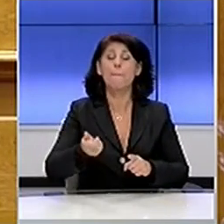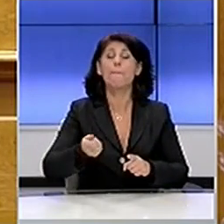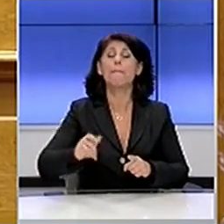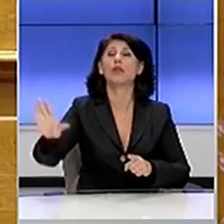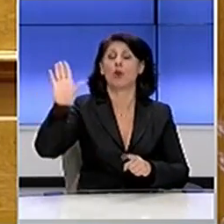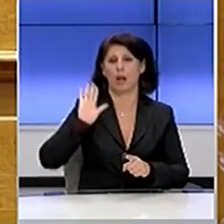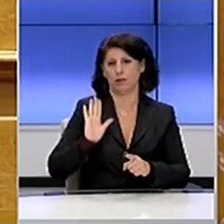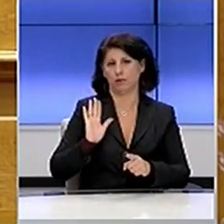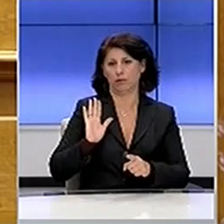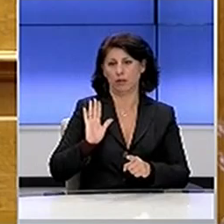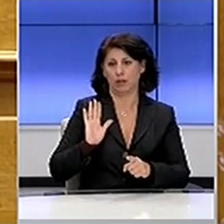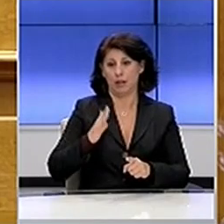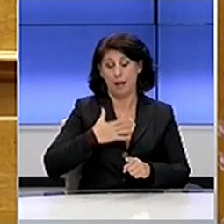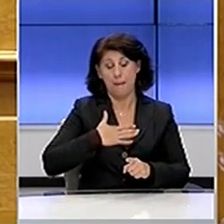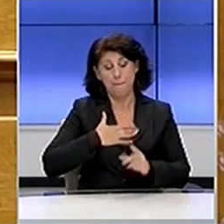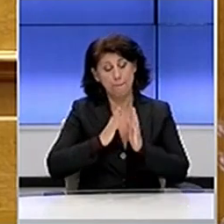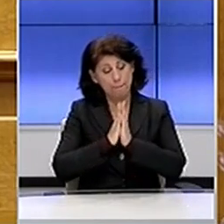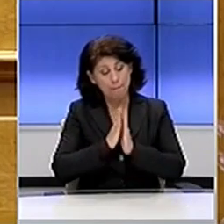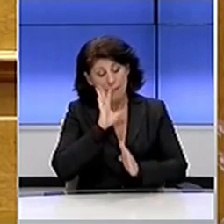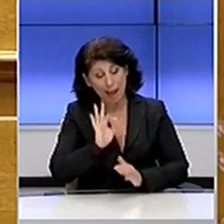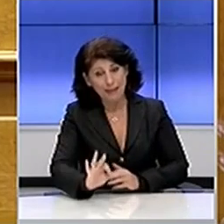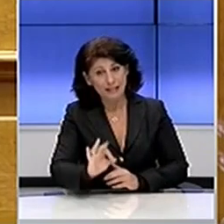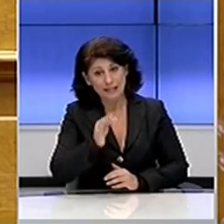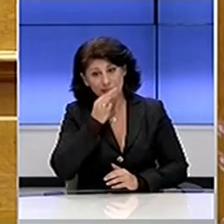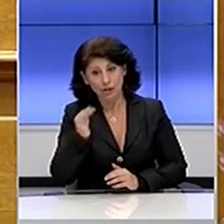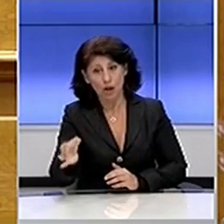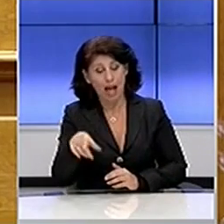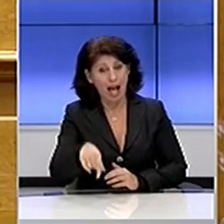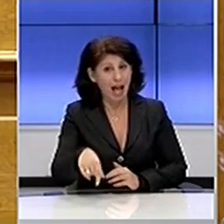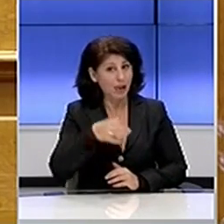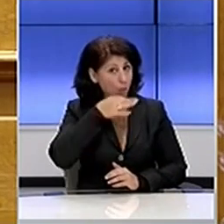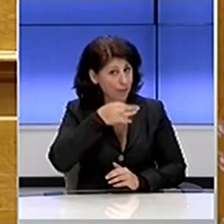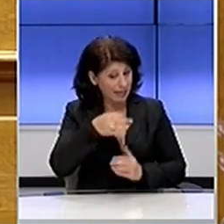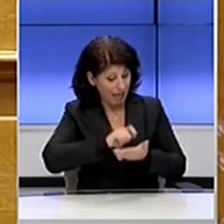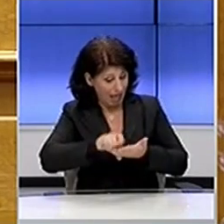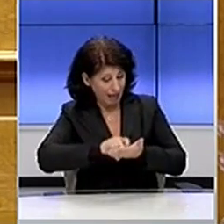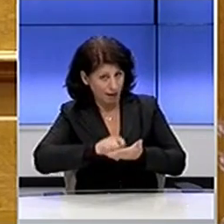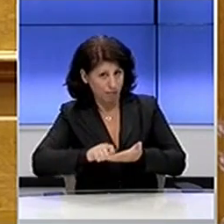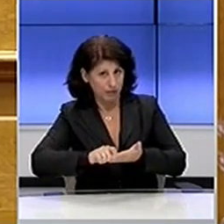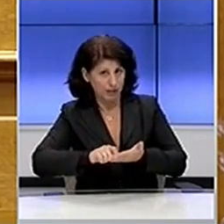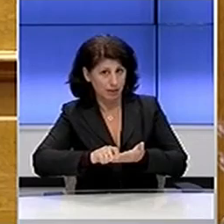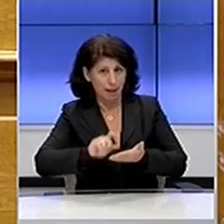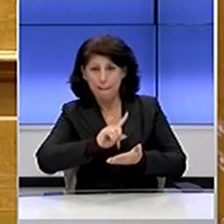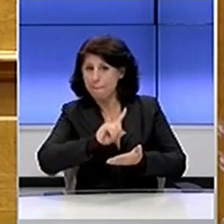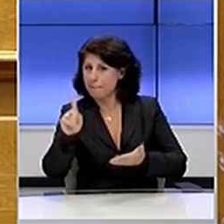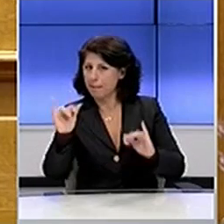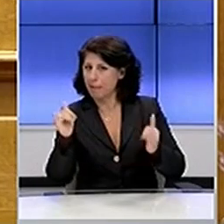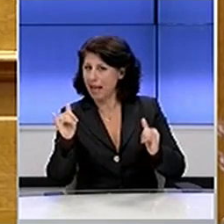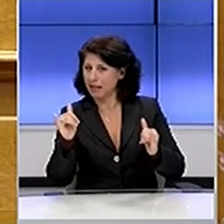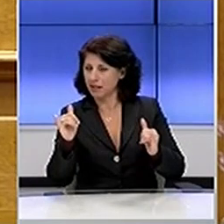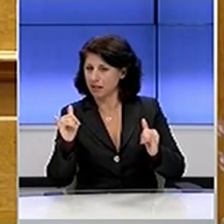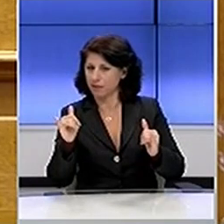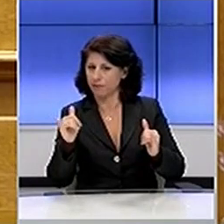κάνετε. Σας δίνω ειλικρινά αυτή τη συμβουλή, αν το έχετε αυτό στην ομιλία σας, μην το κάνετε. Μην παίξετε αυτό